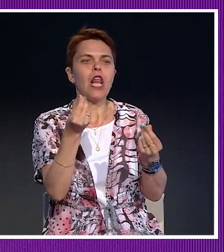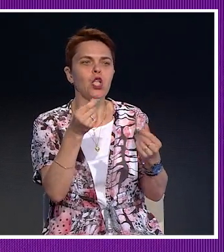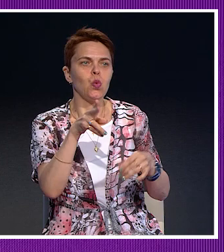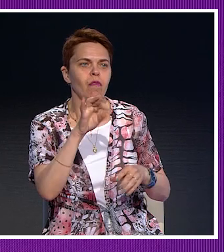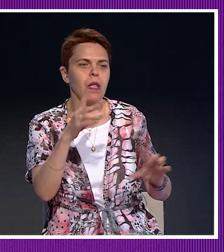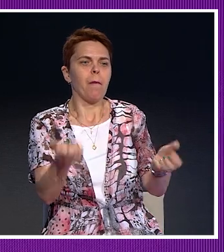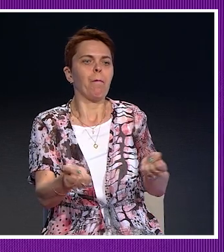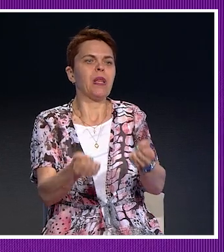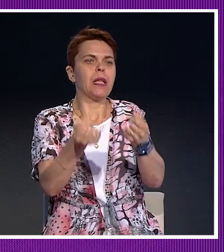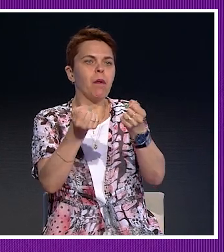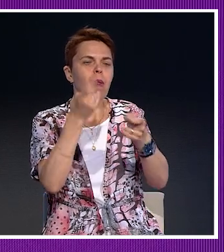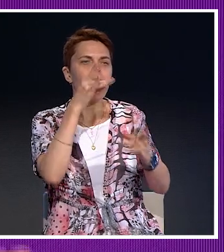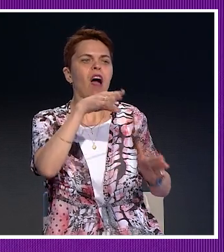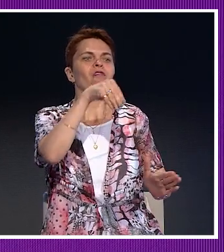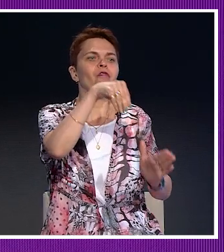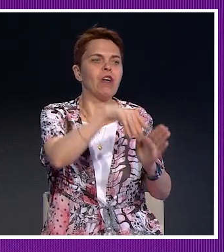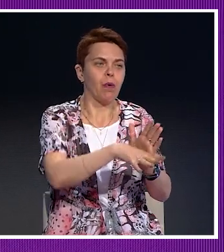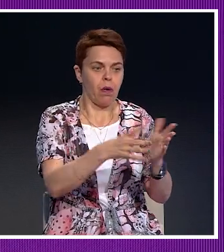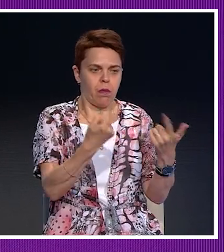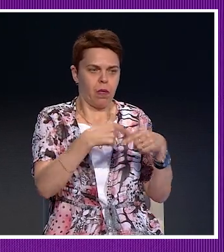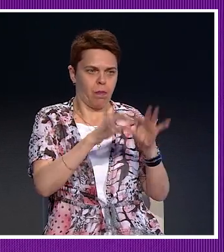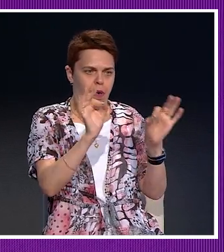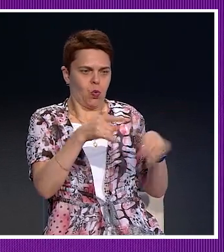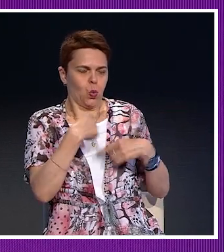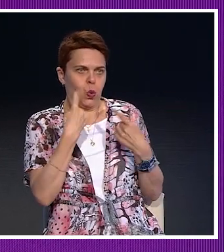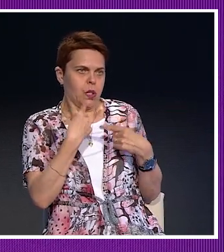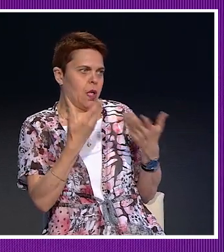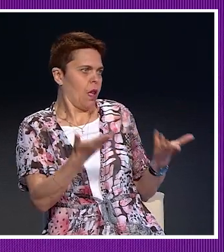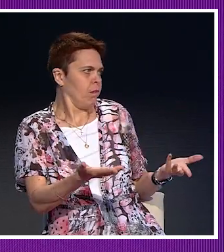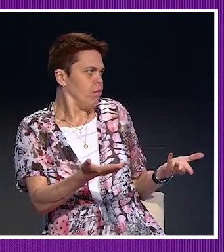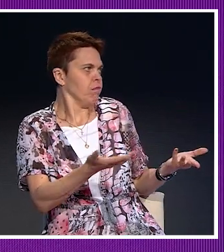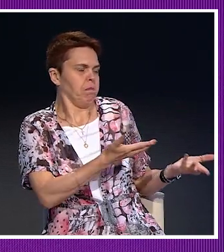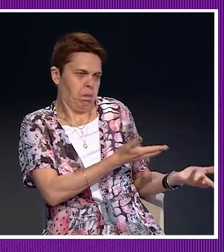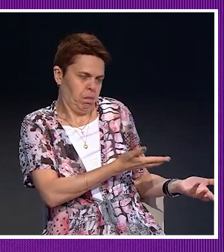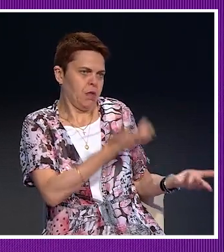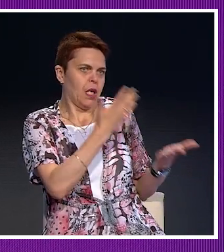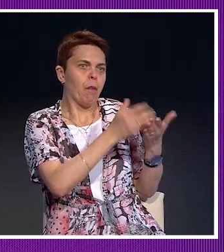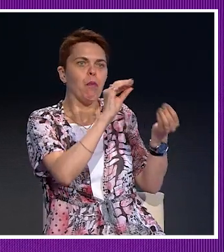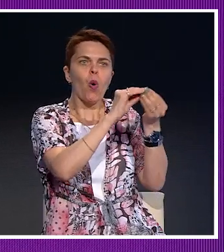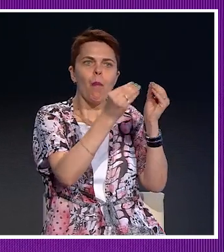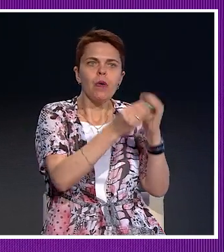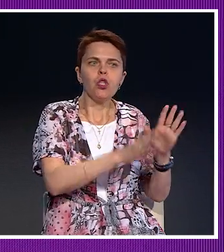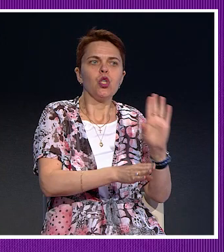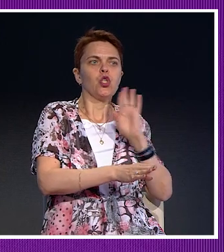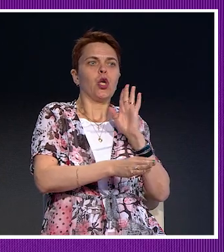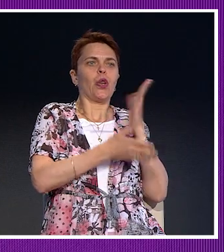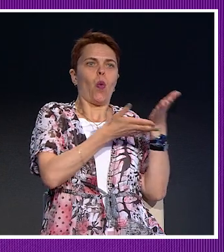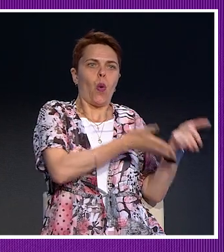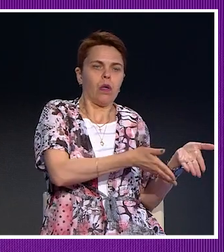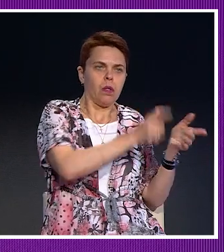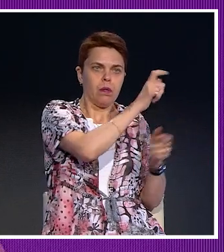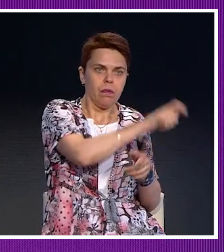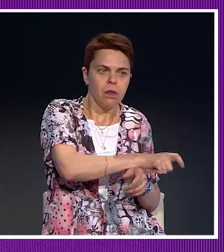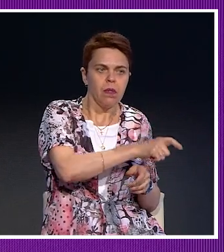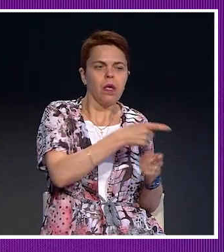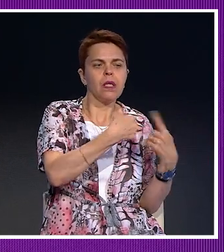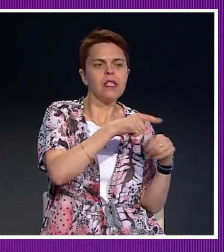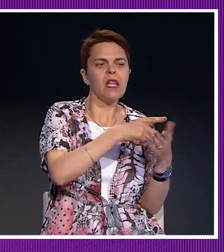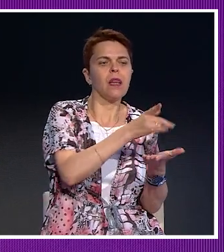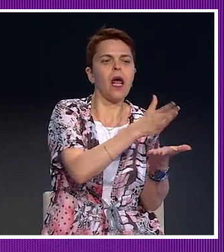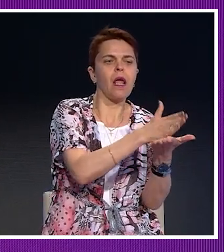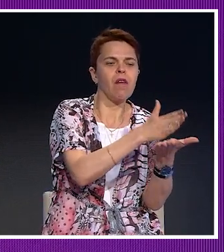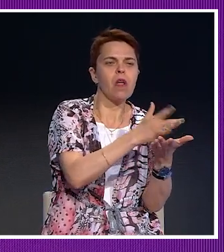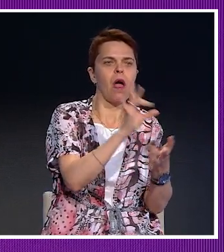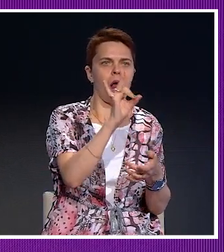фінансування, підтримку на виборах. Тому що, як правильно сказали, одна з важливих проблем жінок і участі їх у виборах – це